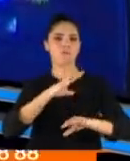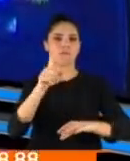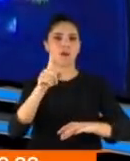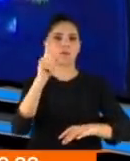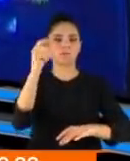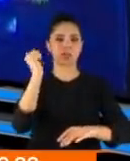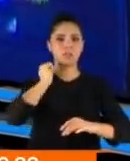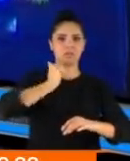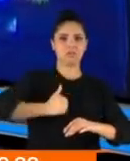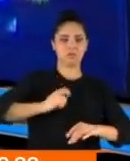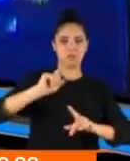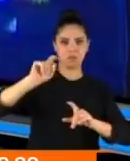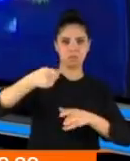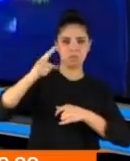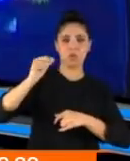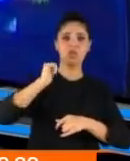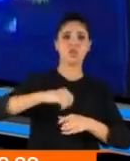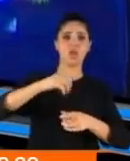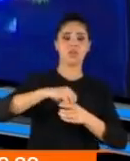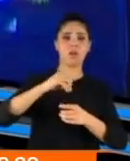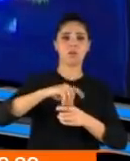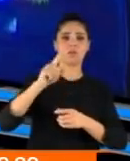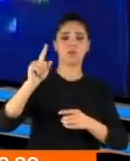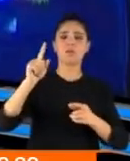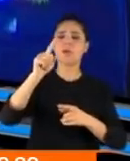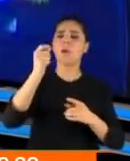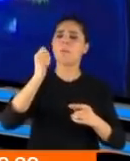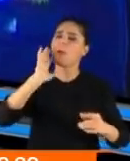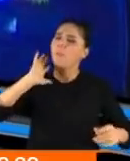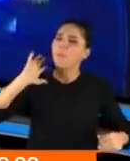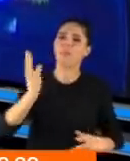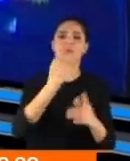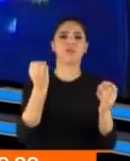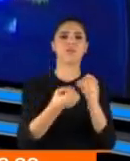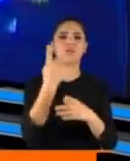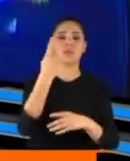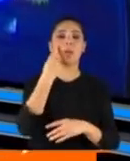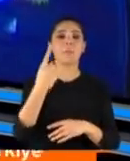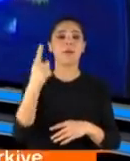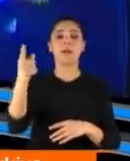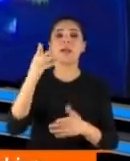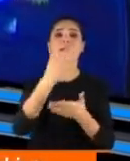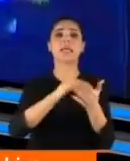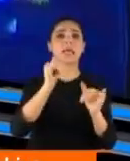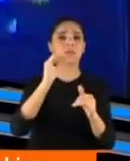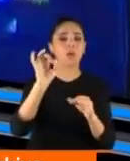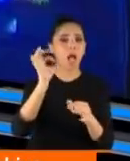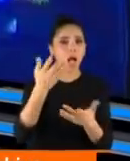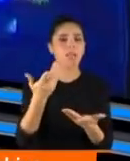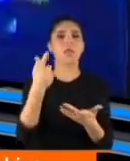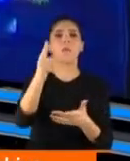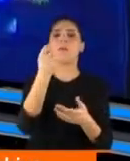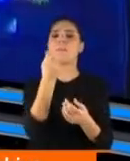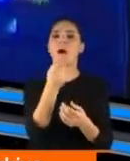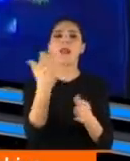Bir sırt çantası buldu. Çantanın içinden deyim yerinde ise servet çıktı. Bakın Erden yarım kilo altını ve balya